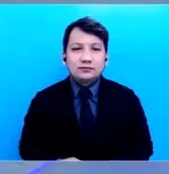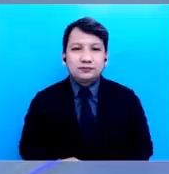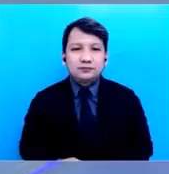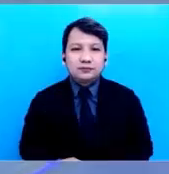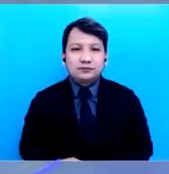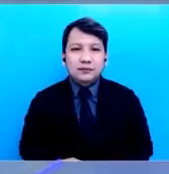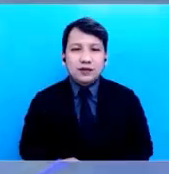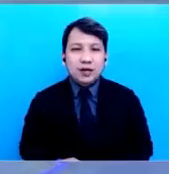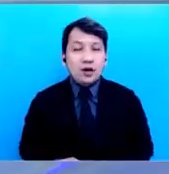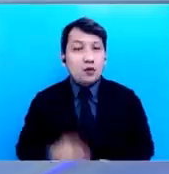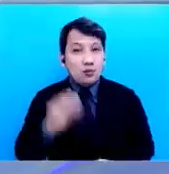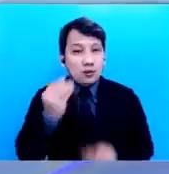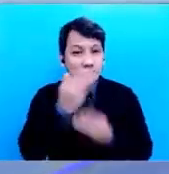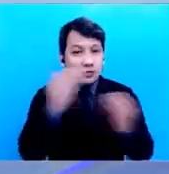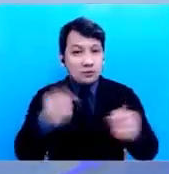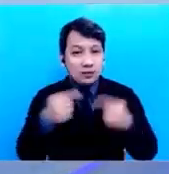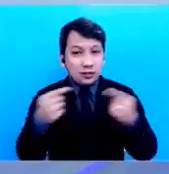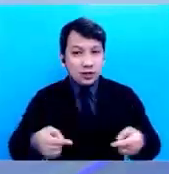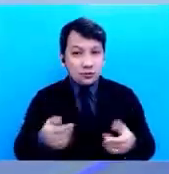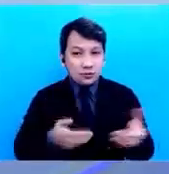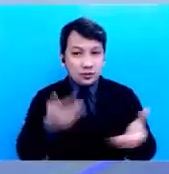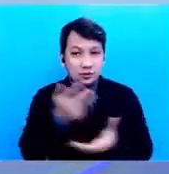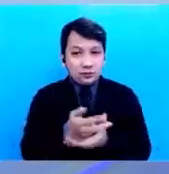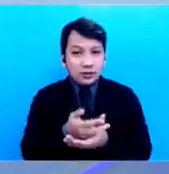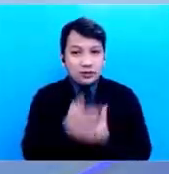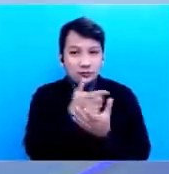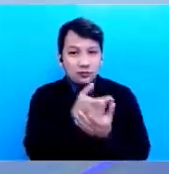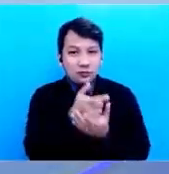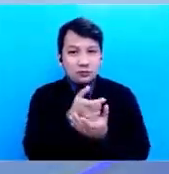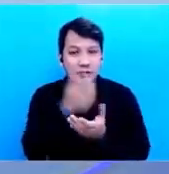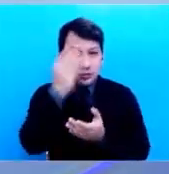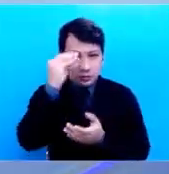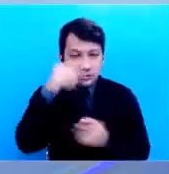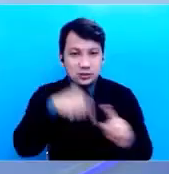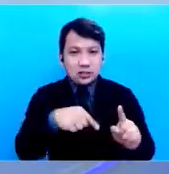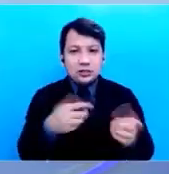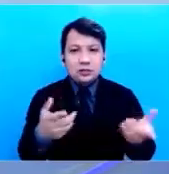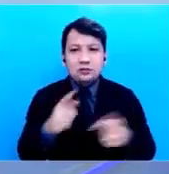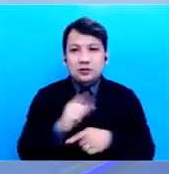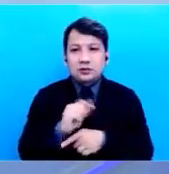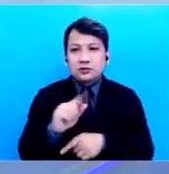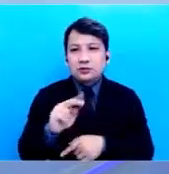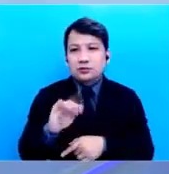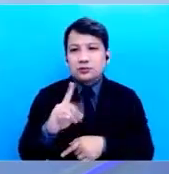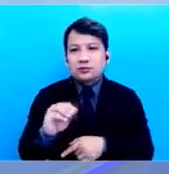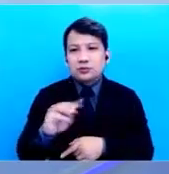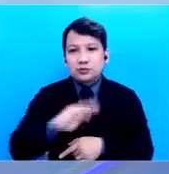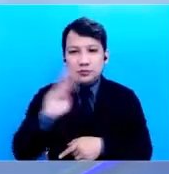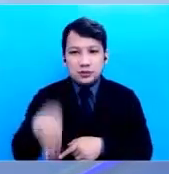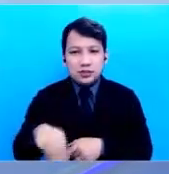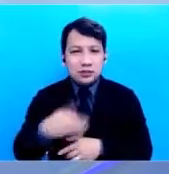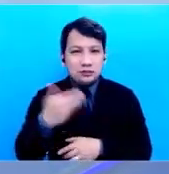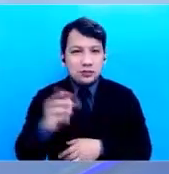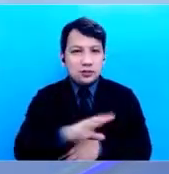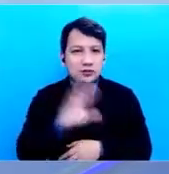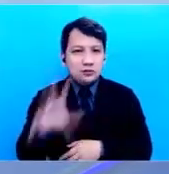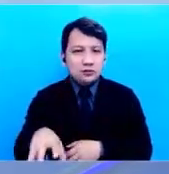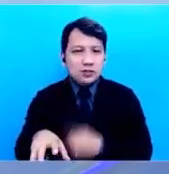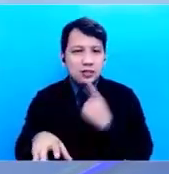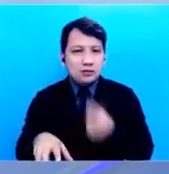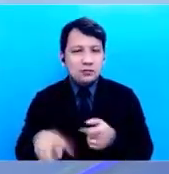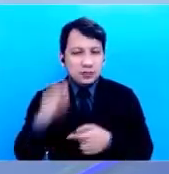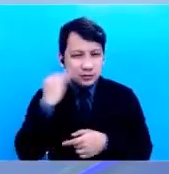Nang dahil lang sa away sa parking, pinagbabaril ang isang lalaki sa Tondo, Maynila. Nasa frontline ng balitang yan, si